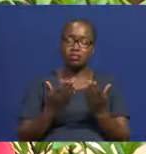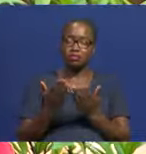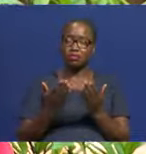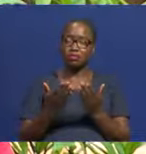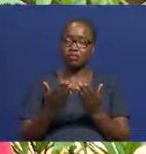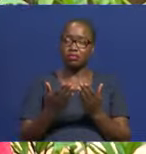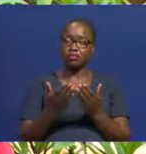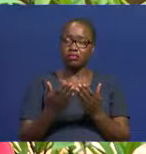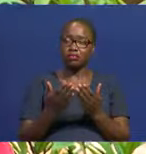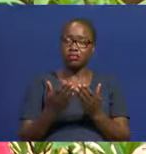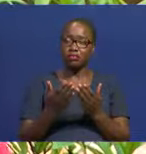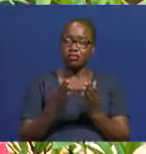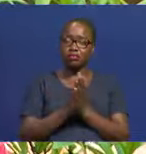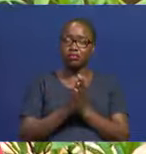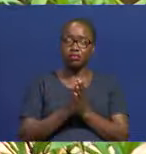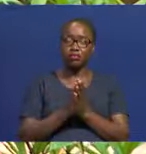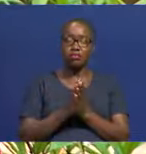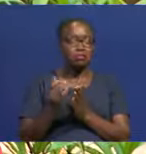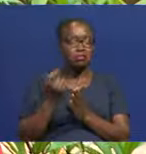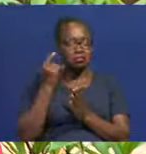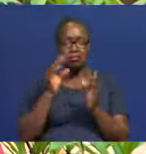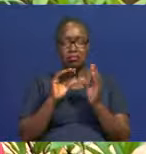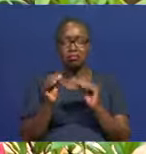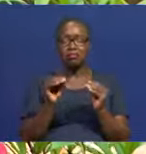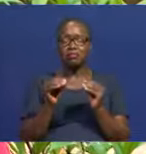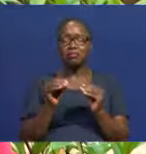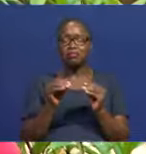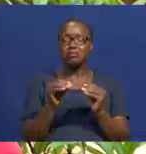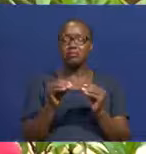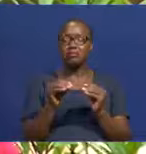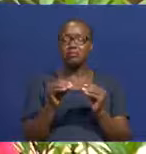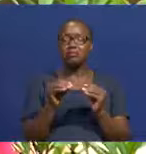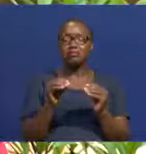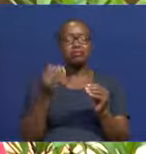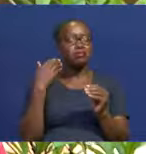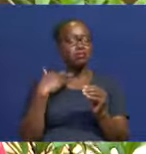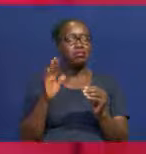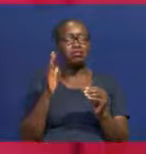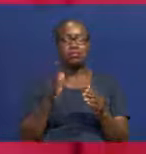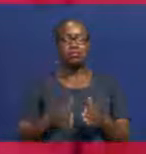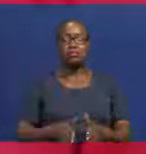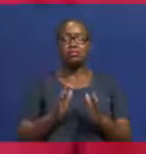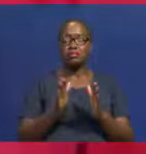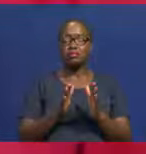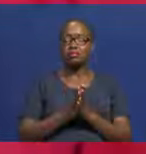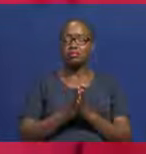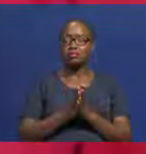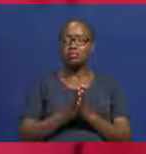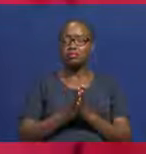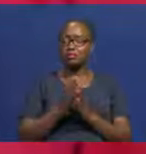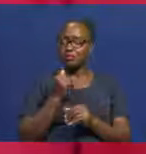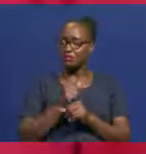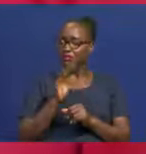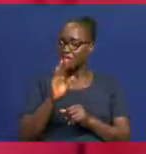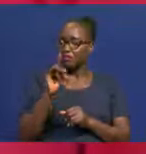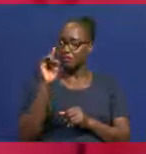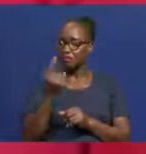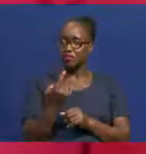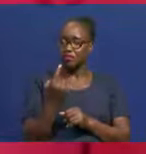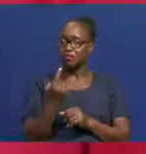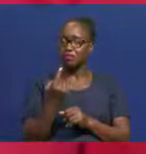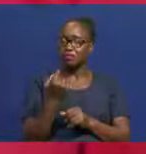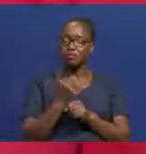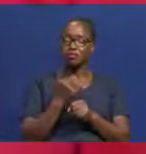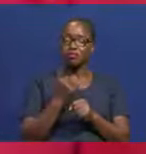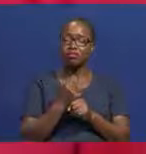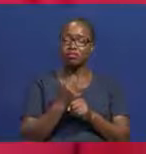Walikuwa ni watu hawaolewi na hawatakikani kuzaa. Yeye ndiyo ndio kazi yake ya kwanza